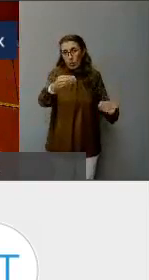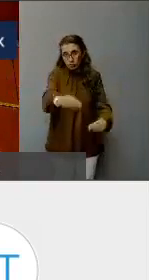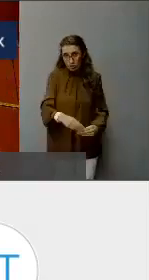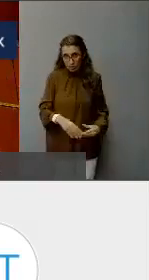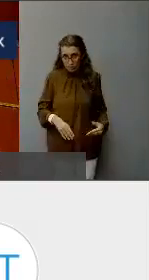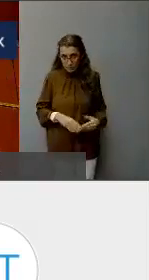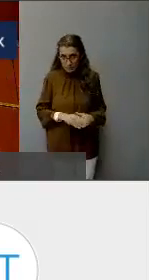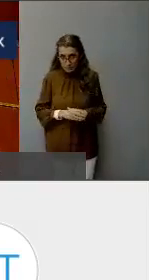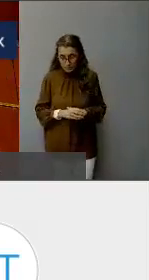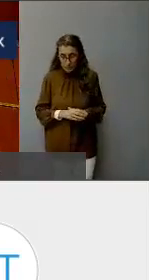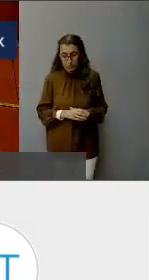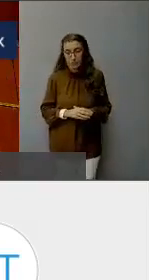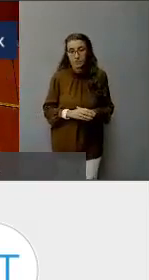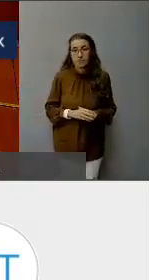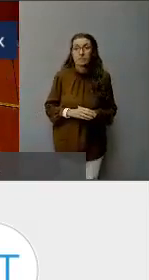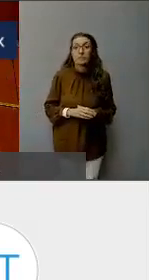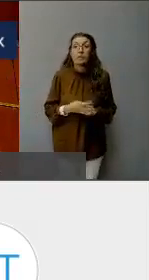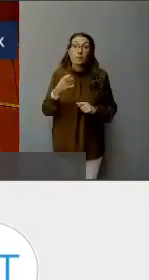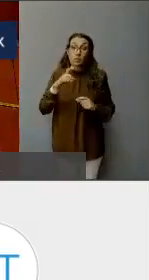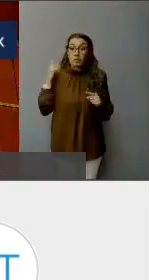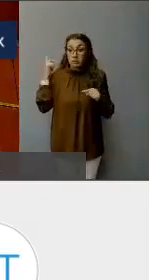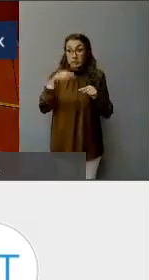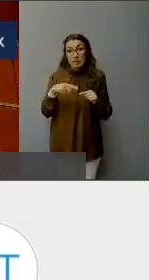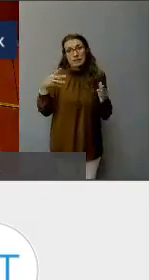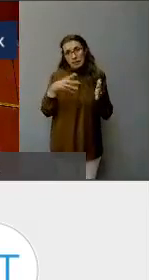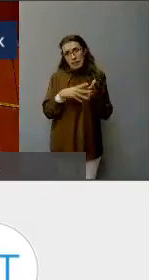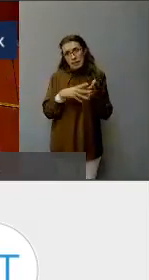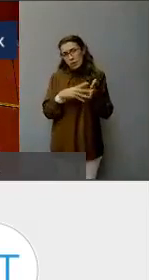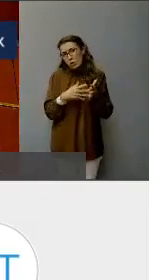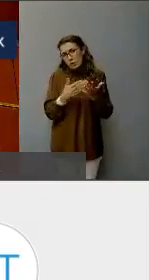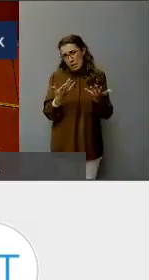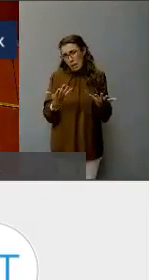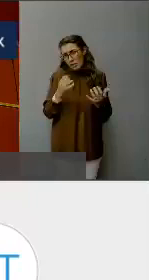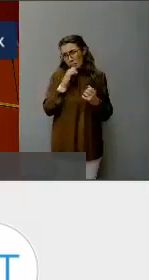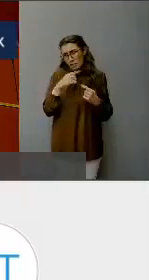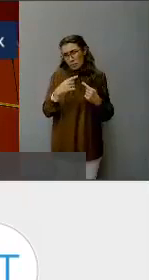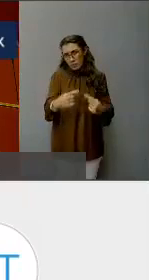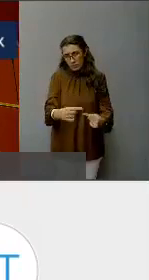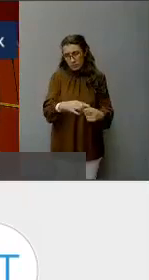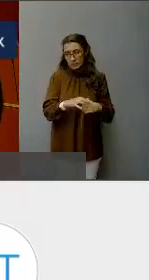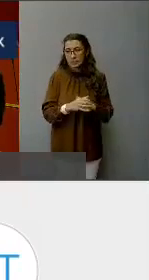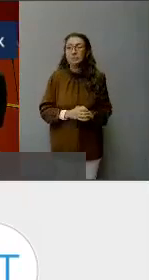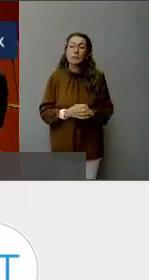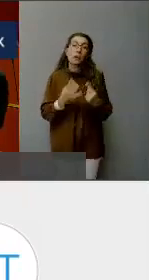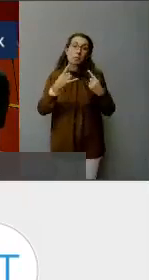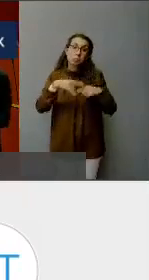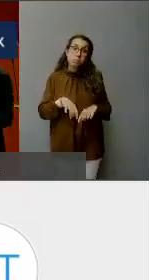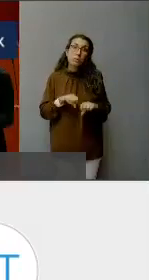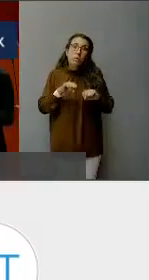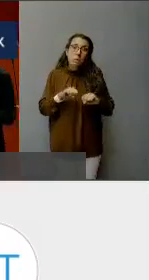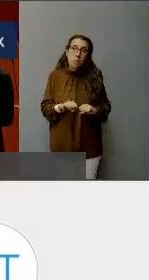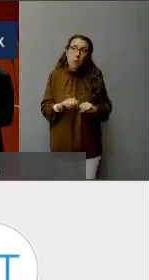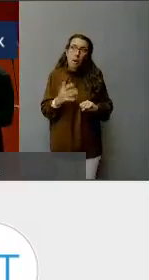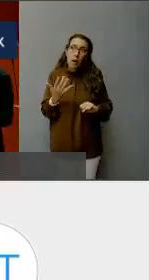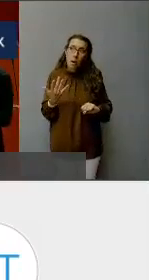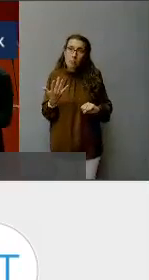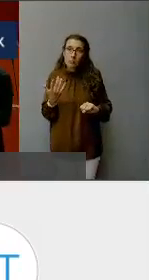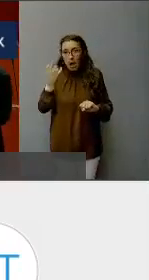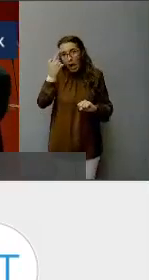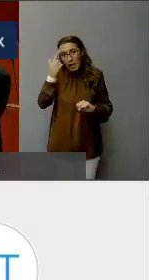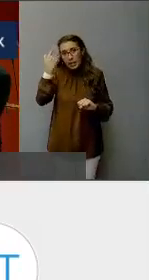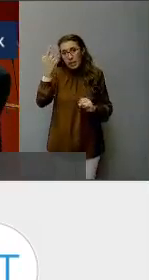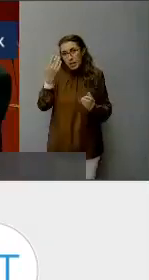comunque ci sono difficoltà a portare le foglie ecco quindi questo potrebbe essere una un idea